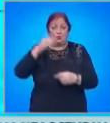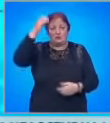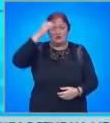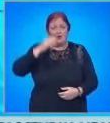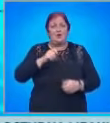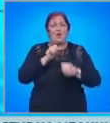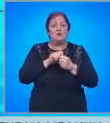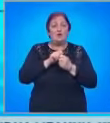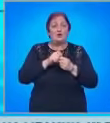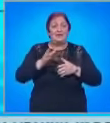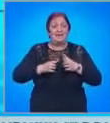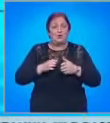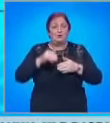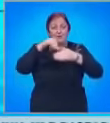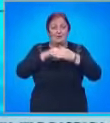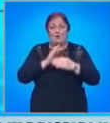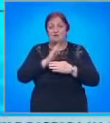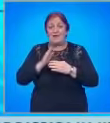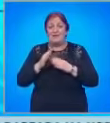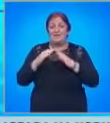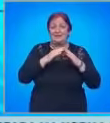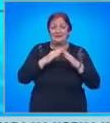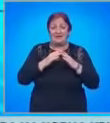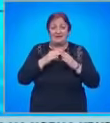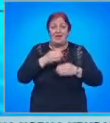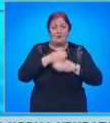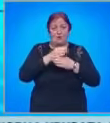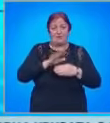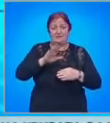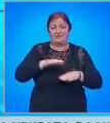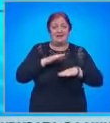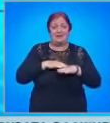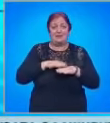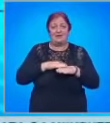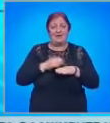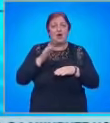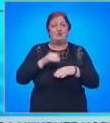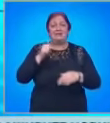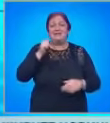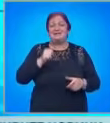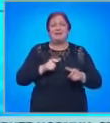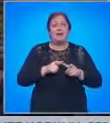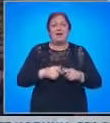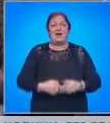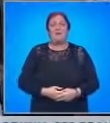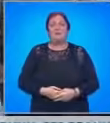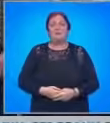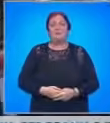от държавнотворните народи в югозападната ни съседка и подкрепа за техните права. Още от Александър Марков.